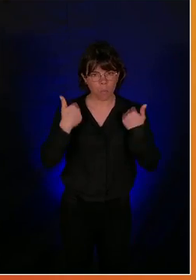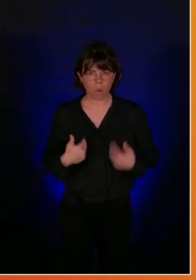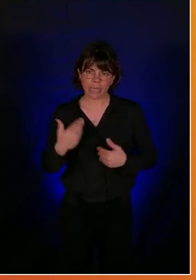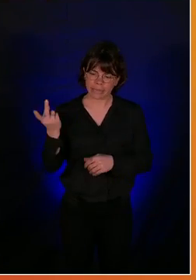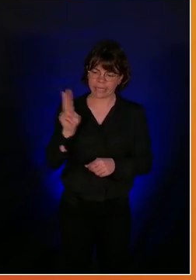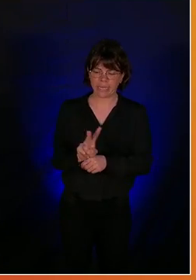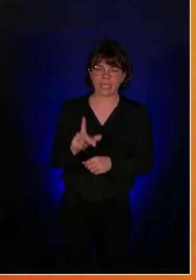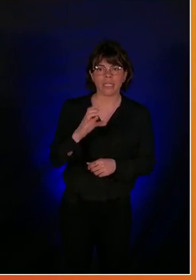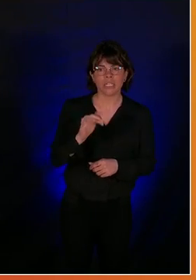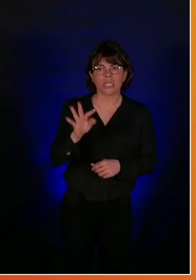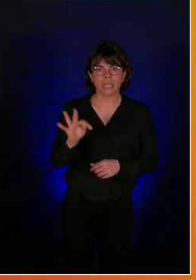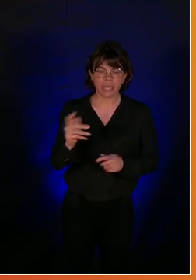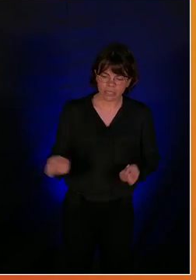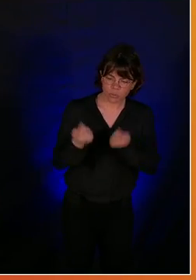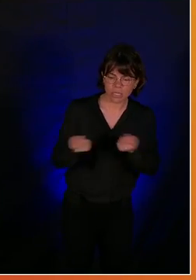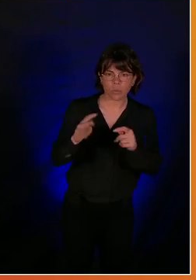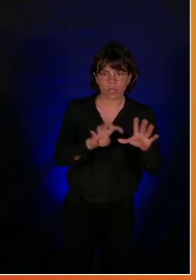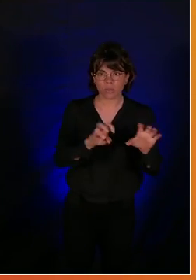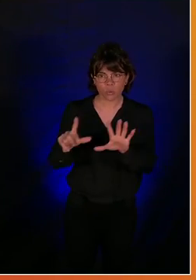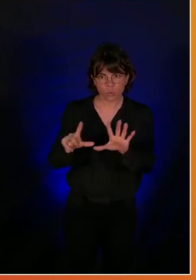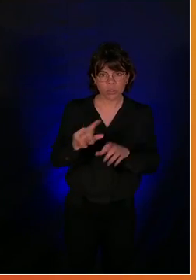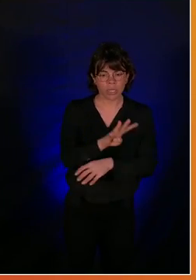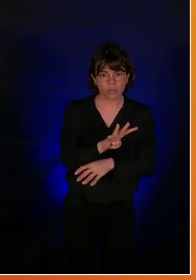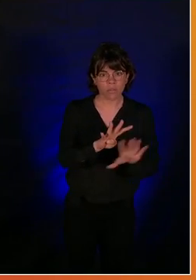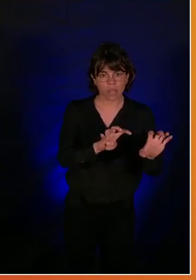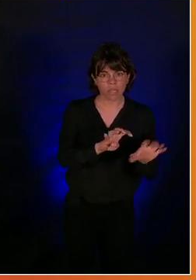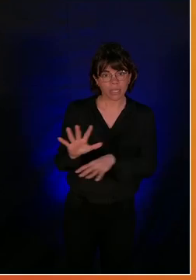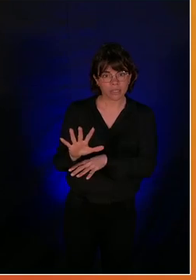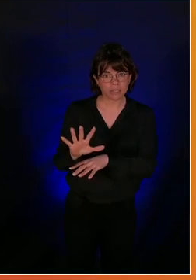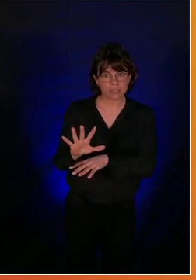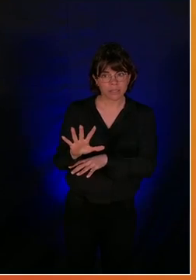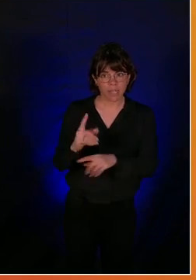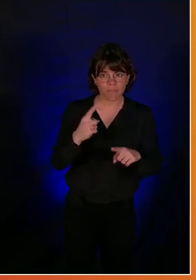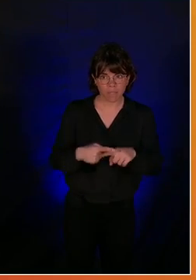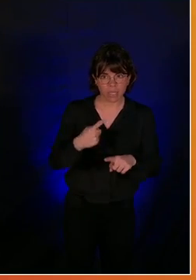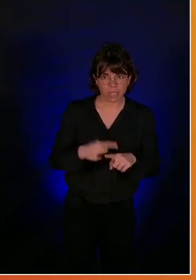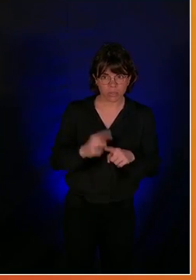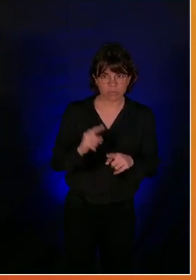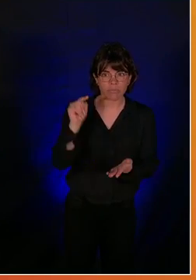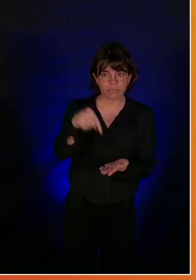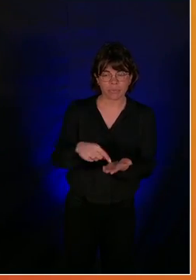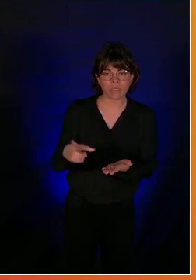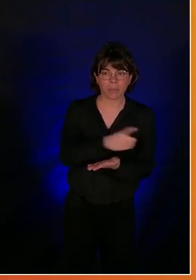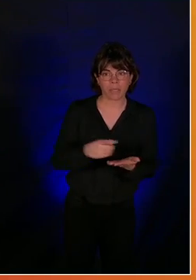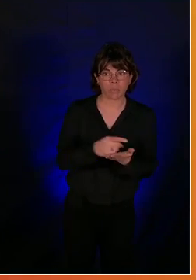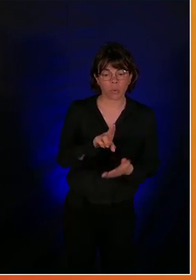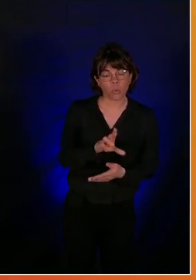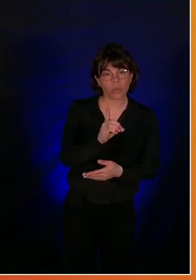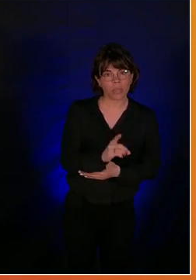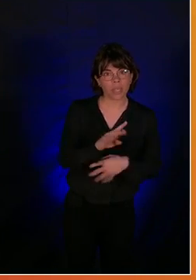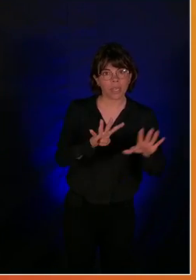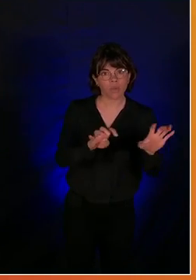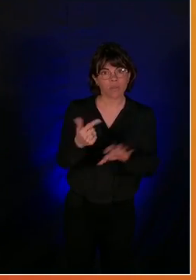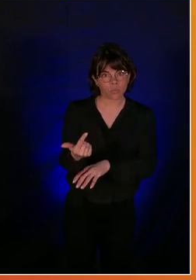délégué de la CGT éducation 92 et 95 fédération FERC département UD 92